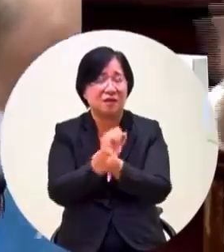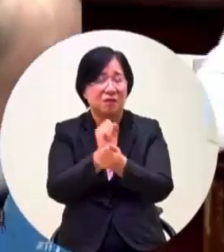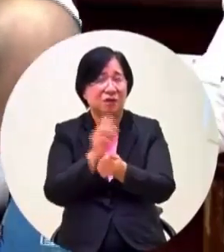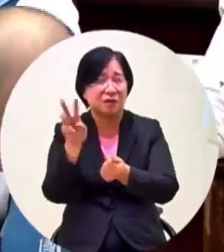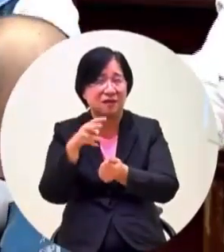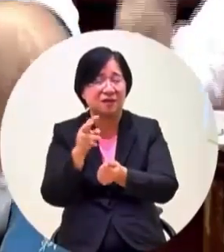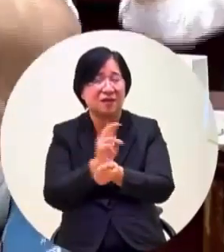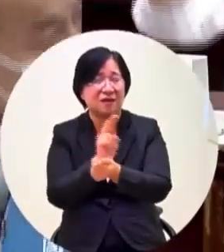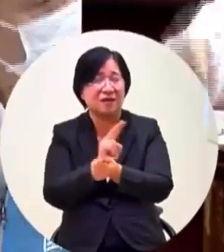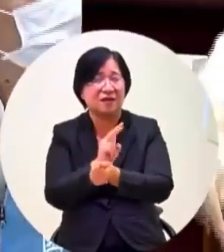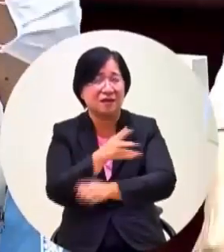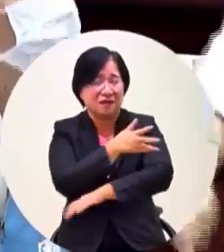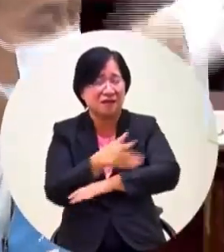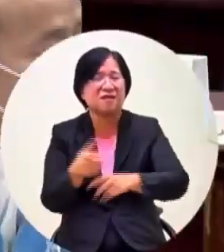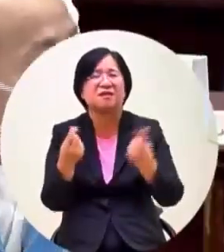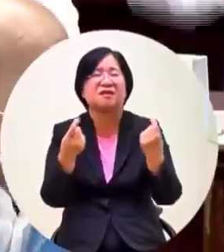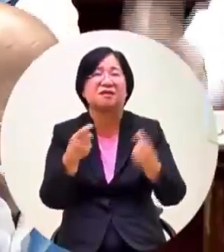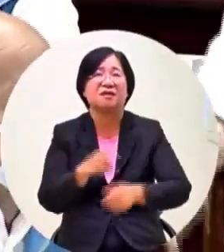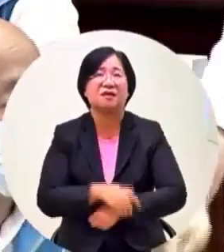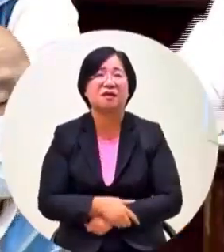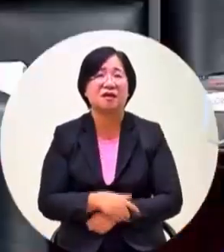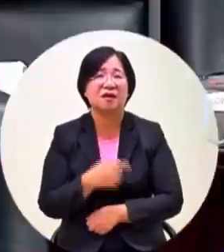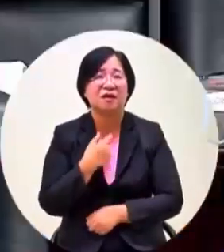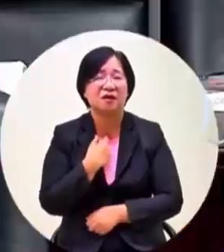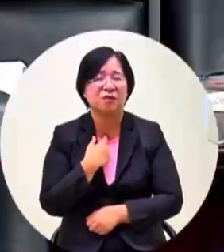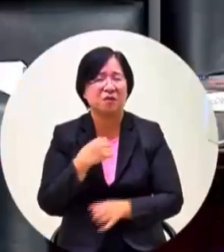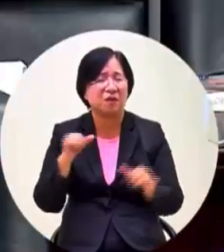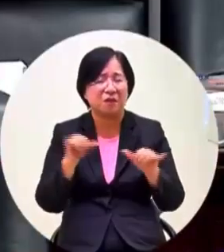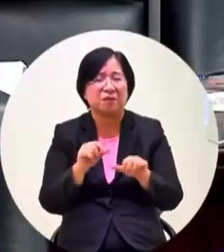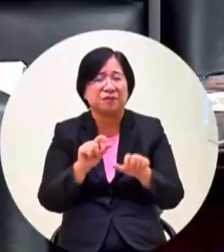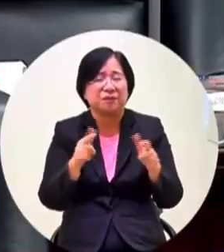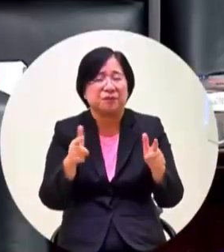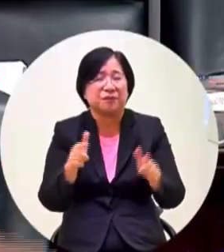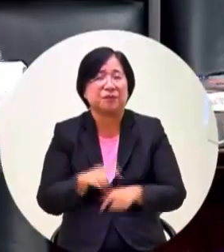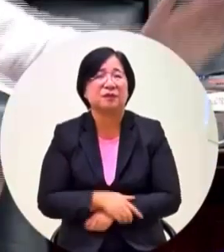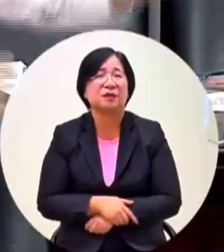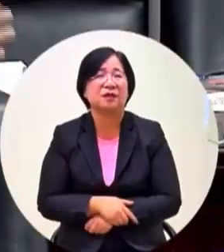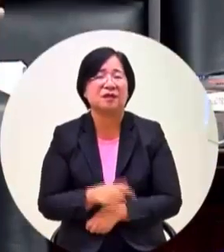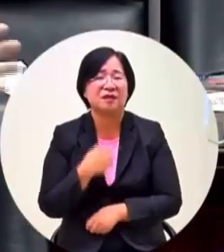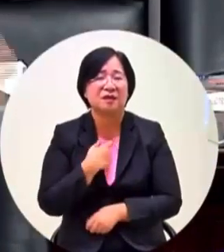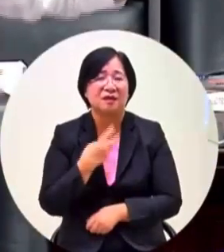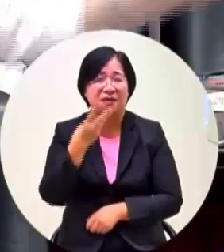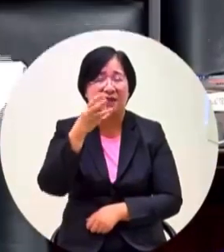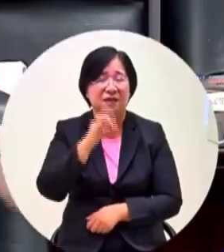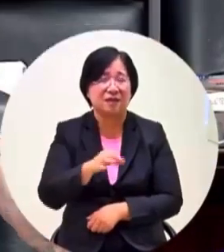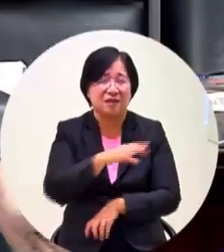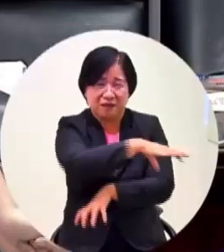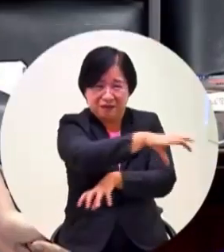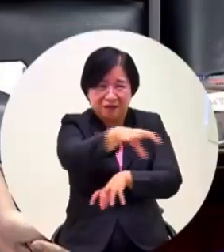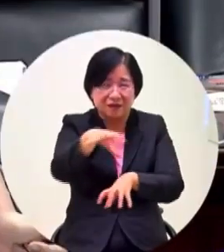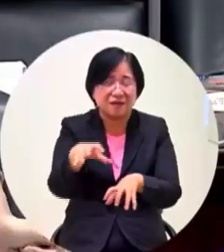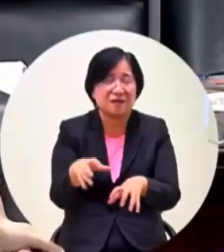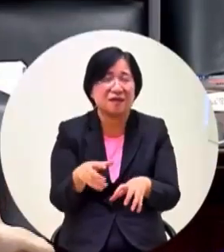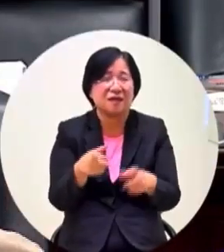没有要分化什么，我只是说三亿多一定要放在周边的党。